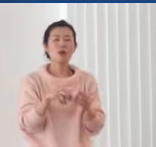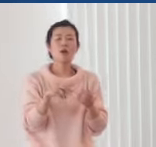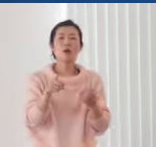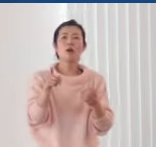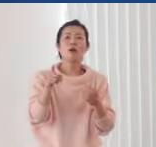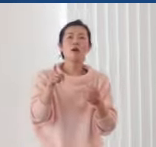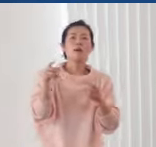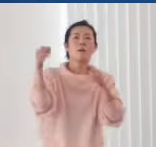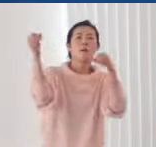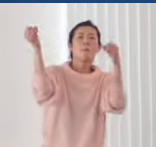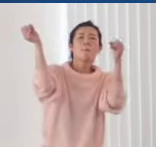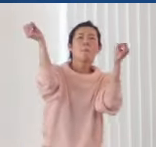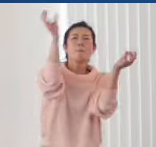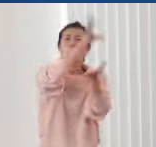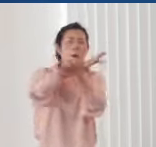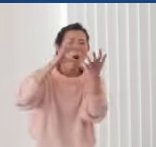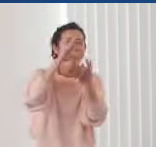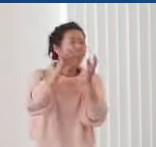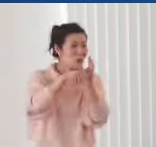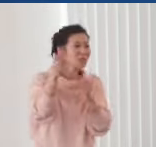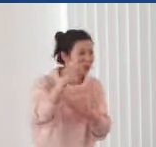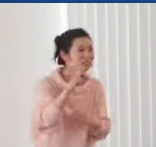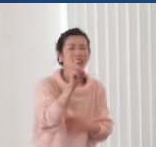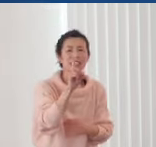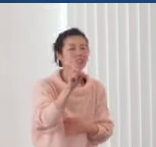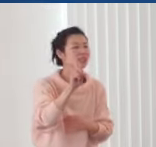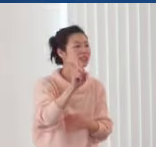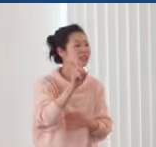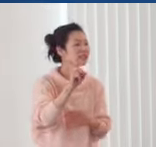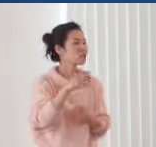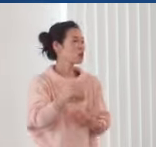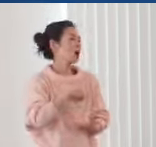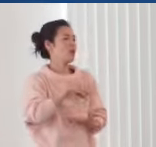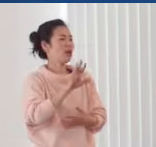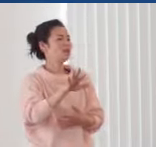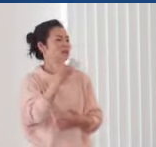に与えられるんだろうと思います。